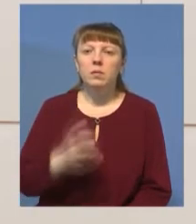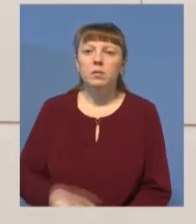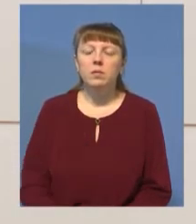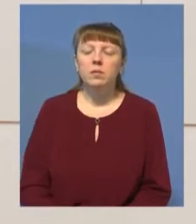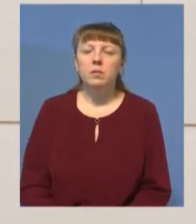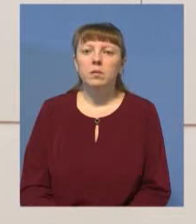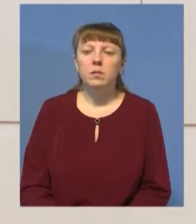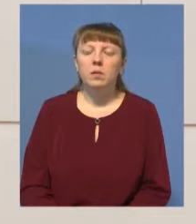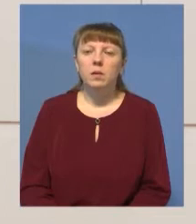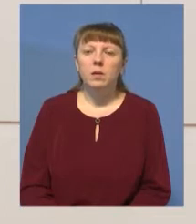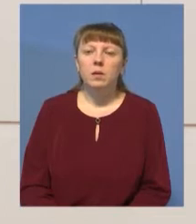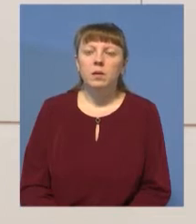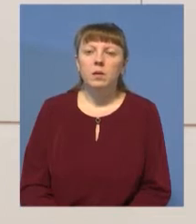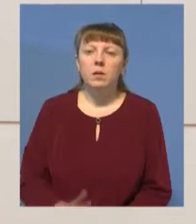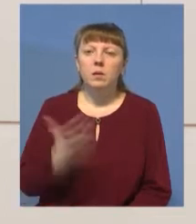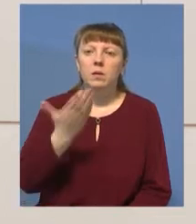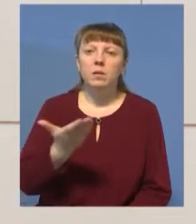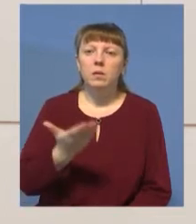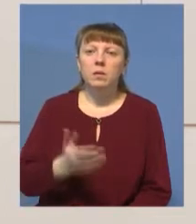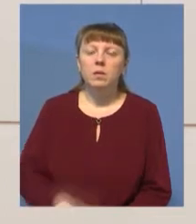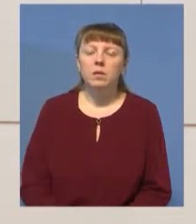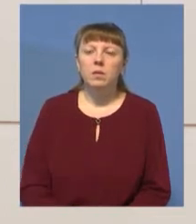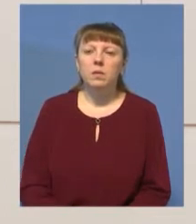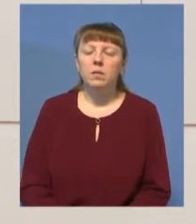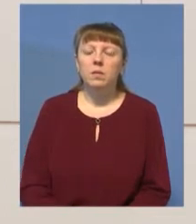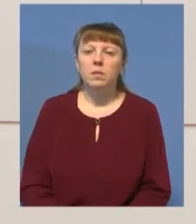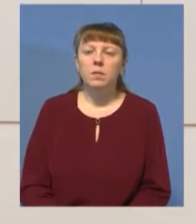это рассмотрение данного обращения уже непосредственно